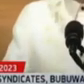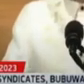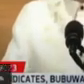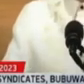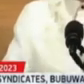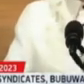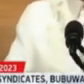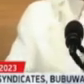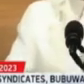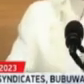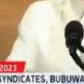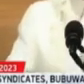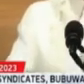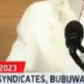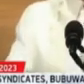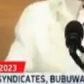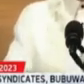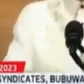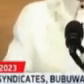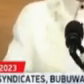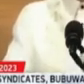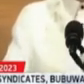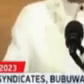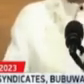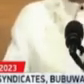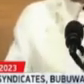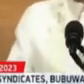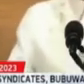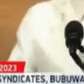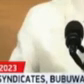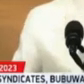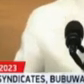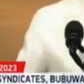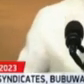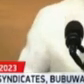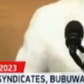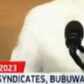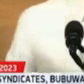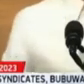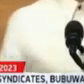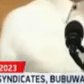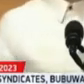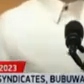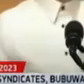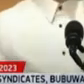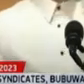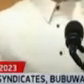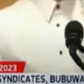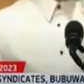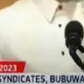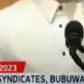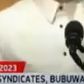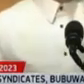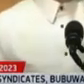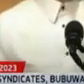Operations, unscrupulous law enforcers and others involved in the highly nefarious drug trade have been